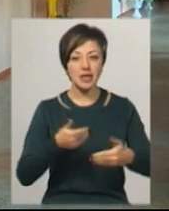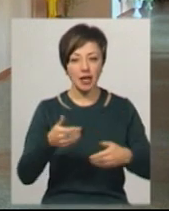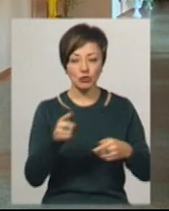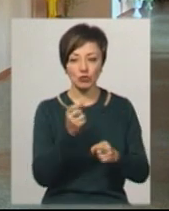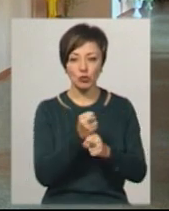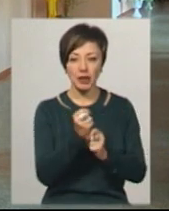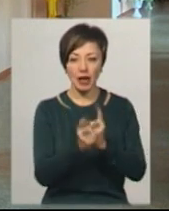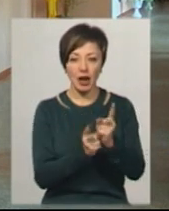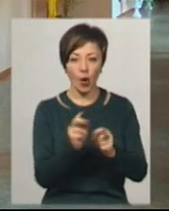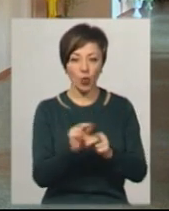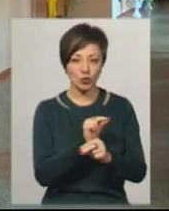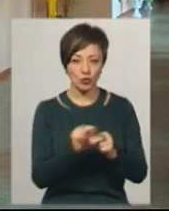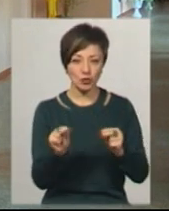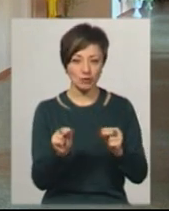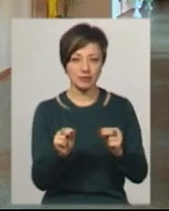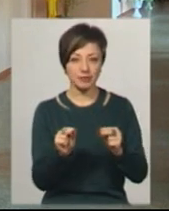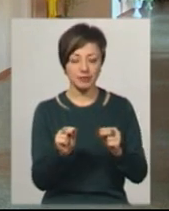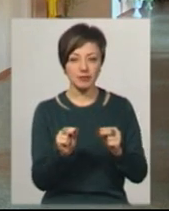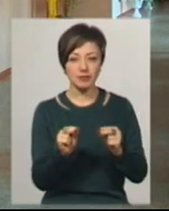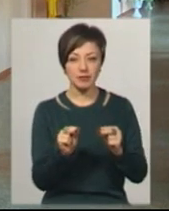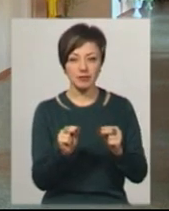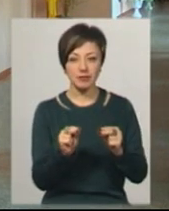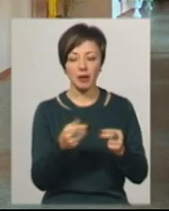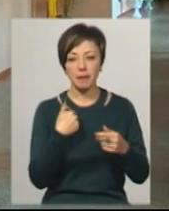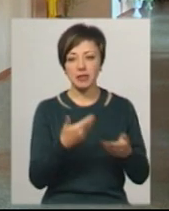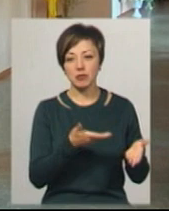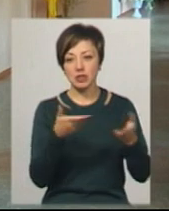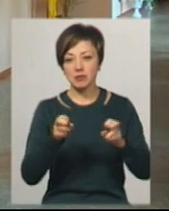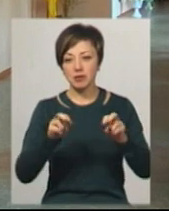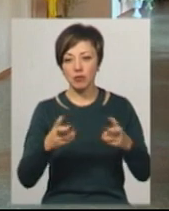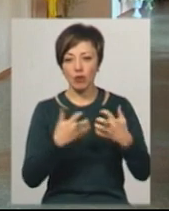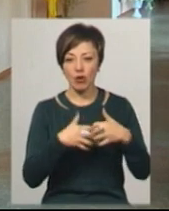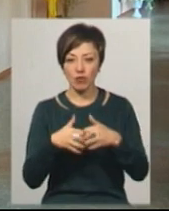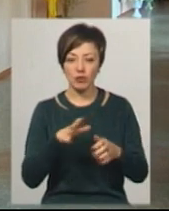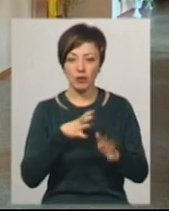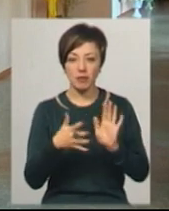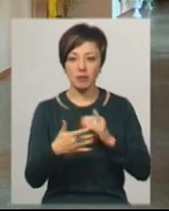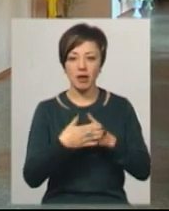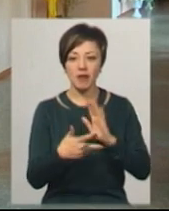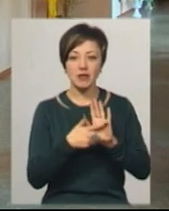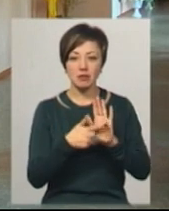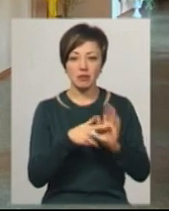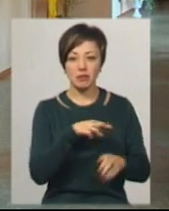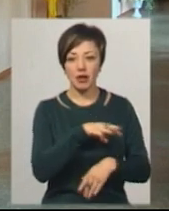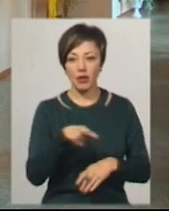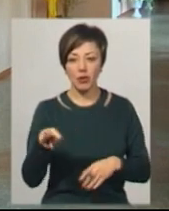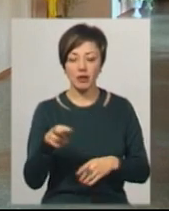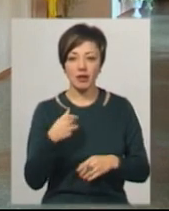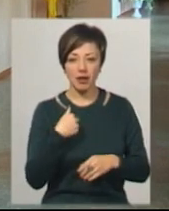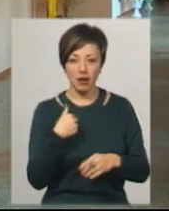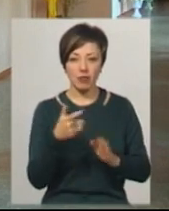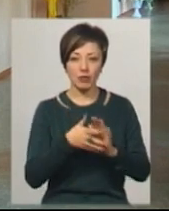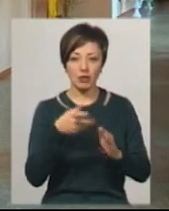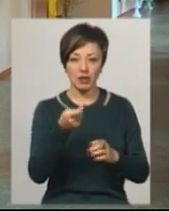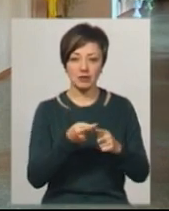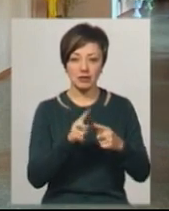реконструкцію. Ми запросили спеціалістів, пораховано було десь біля восьми мільйонів, ось я їм подав